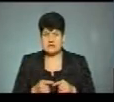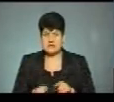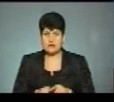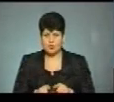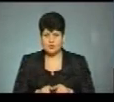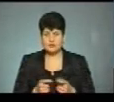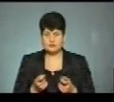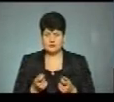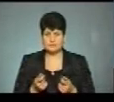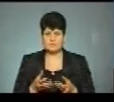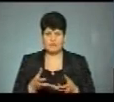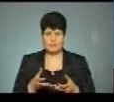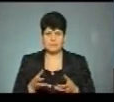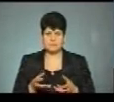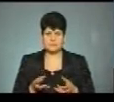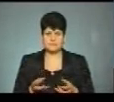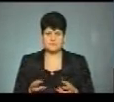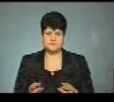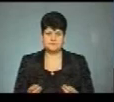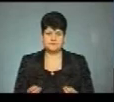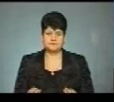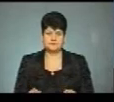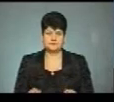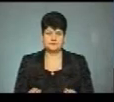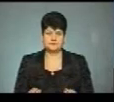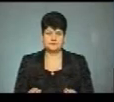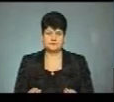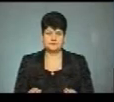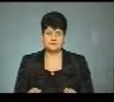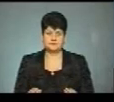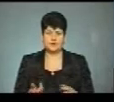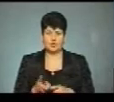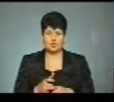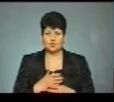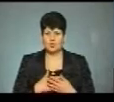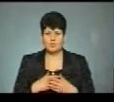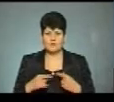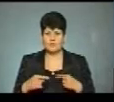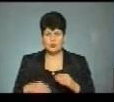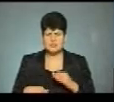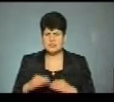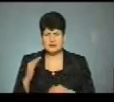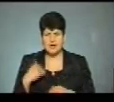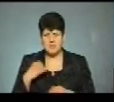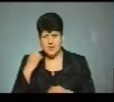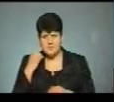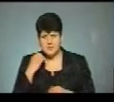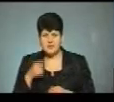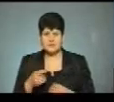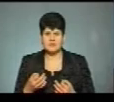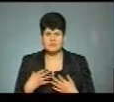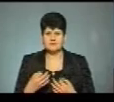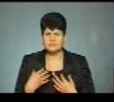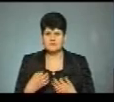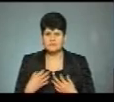трохи як виховує. Він дуже любив футбол з дитинства. Я пам'ятаю, що він сам мені